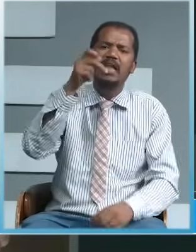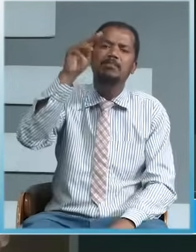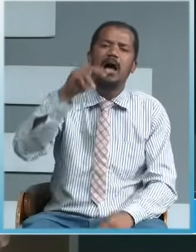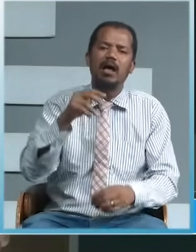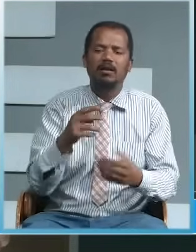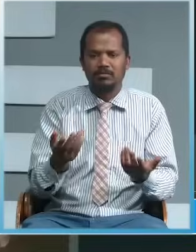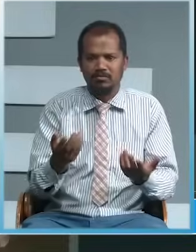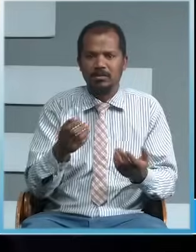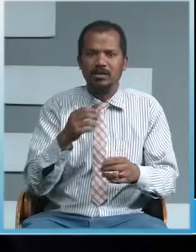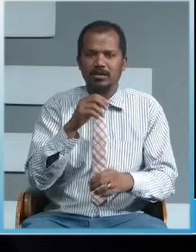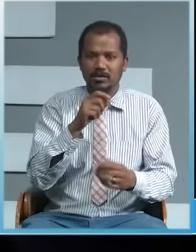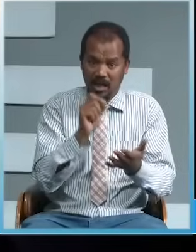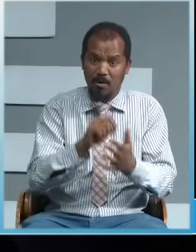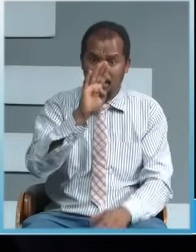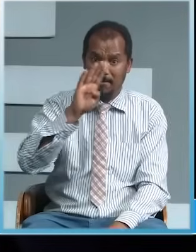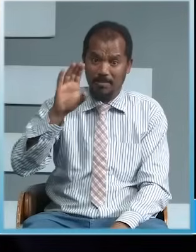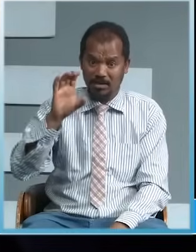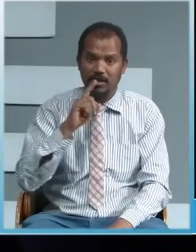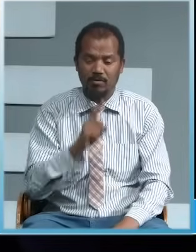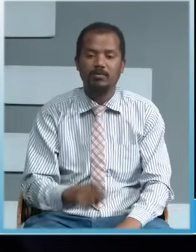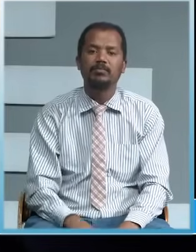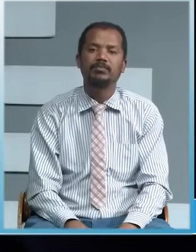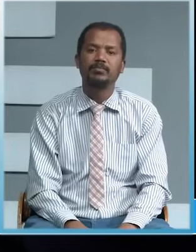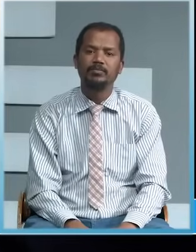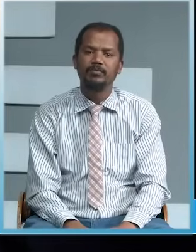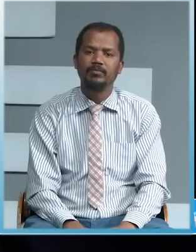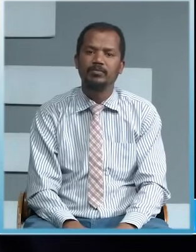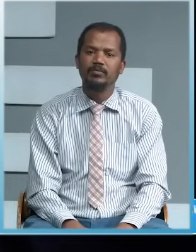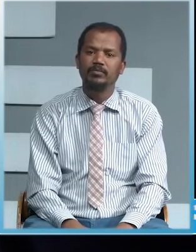መታለች። ዘገባው የቢቢሲ ነው።